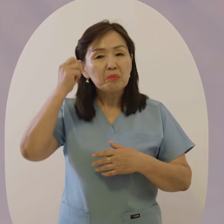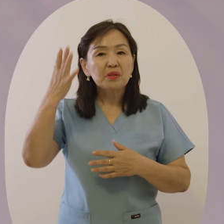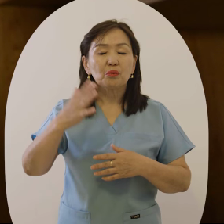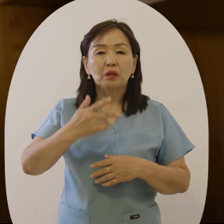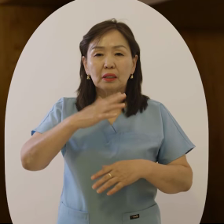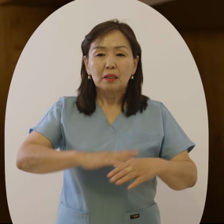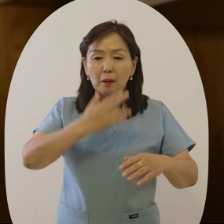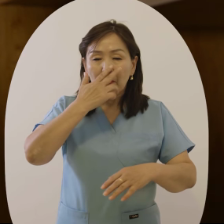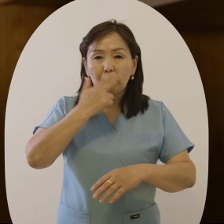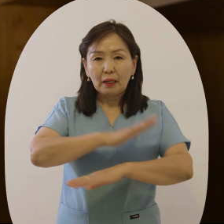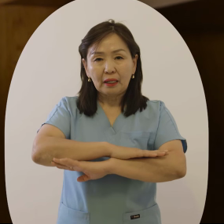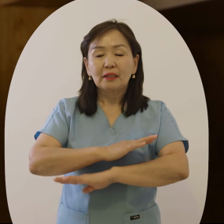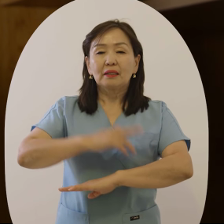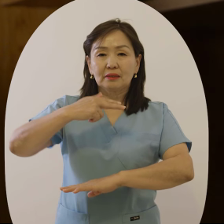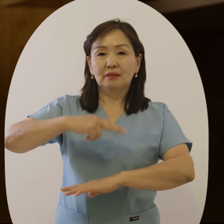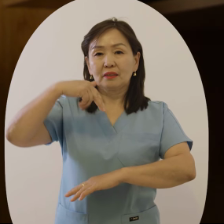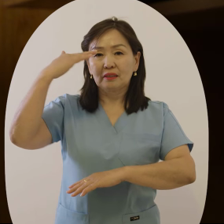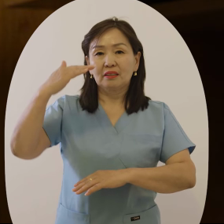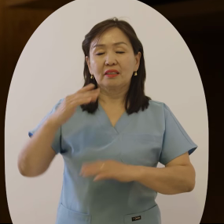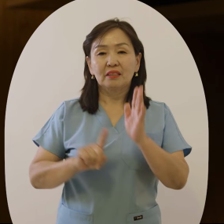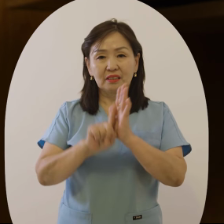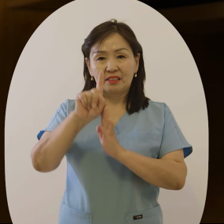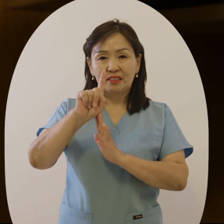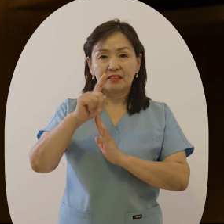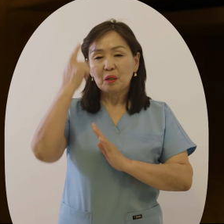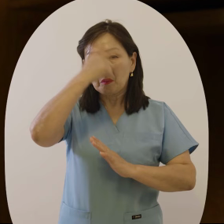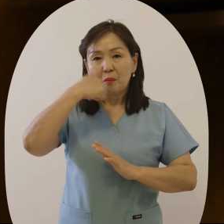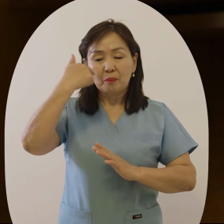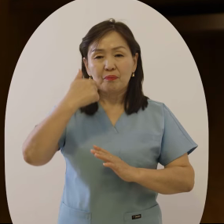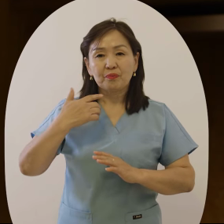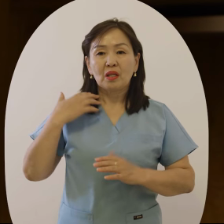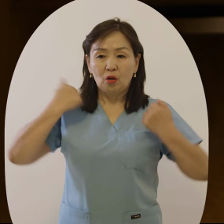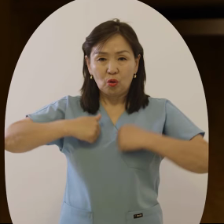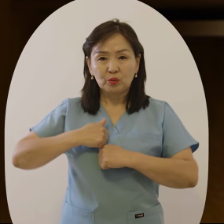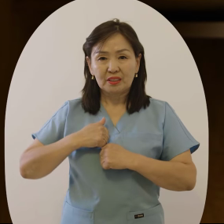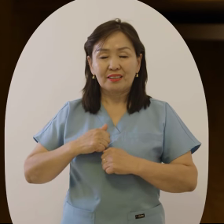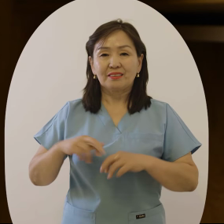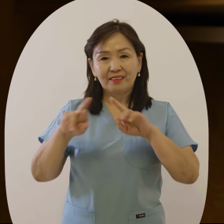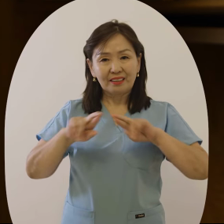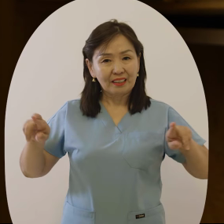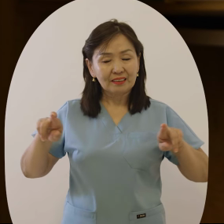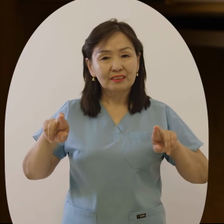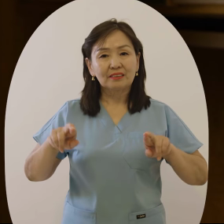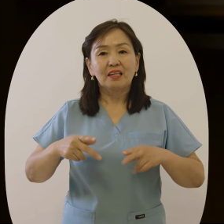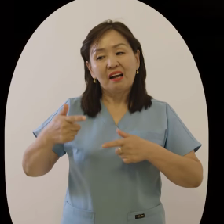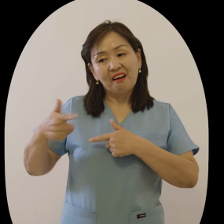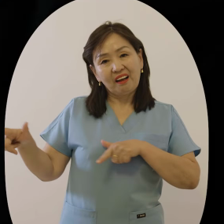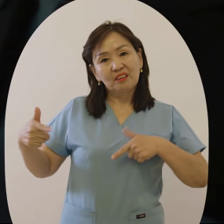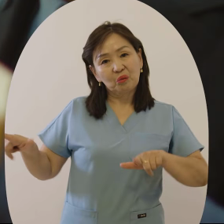мэддэггүй. Гэтэл баг ангиас нэглэн хүүхдүүд бие биенийхээ гадаад төр царай зүс өөрмөц байдлаар нь ялгуурлан